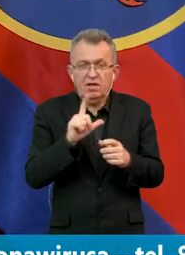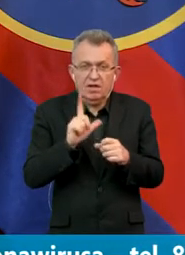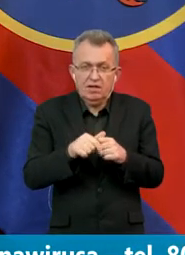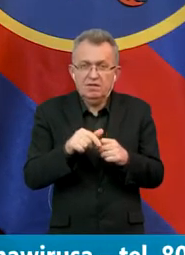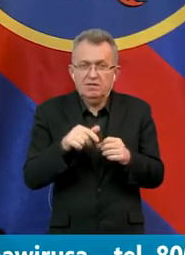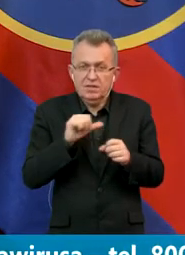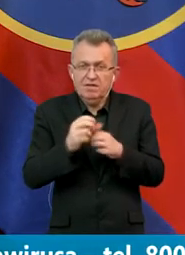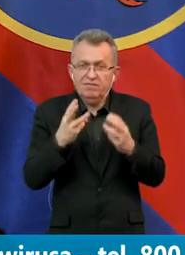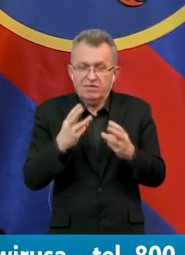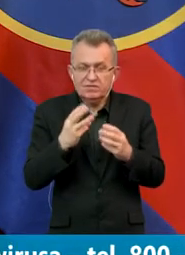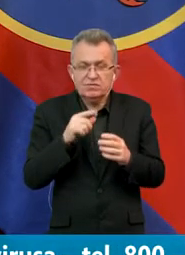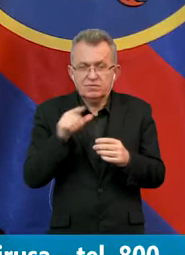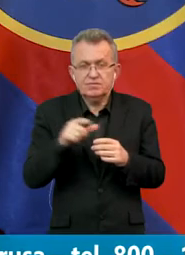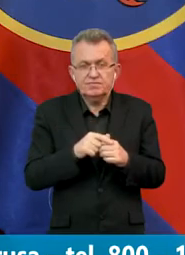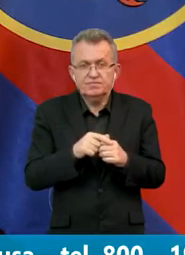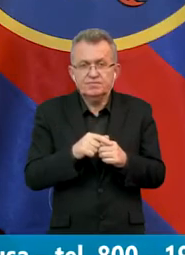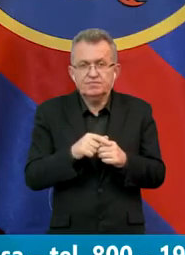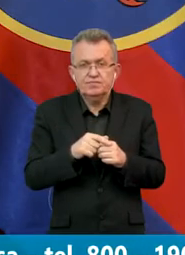no stanowią istotną część